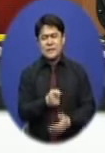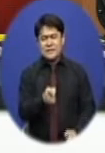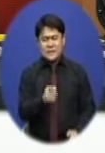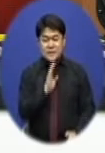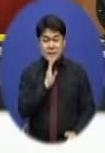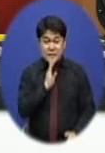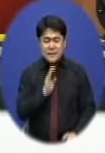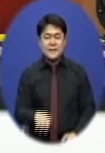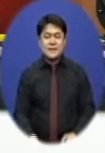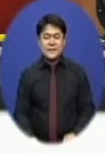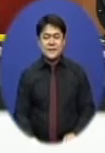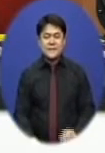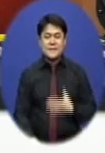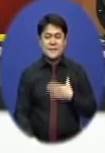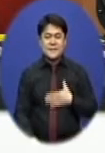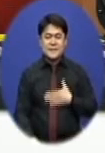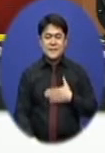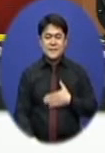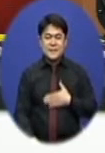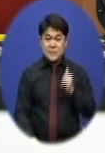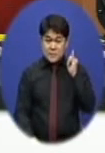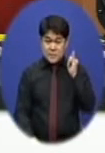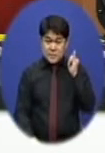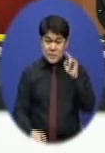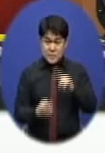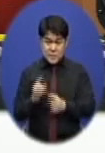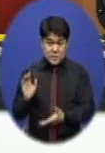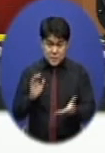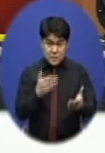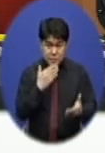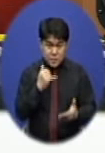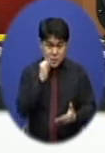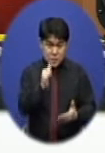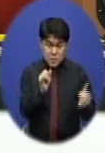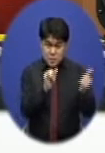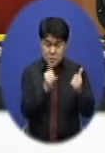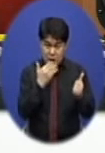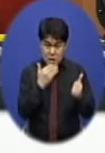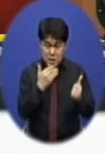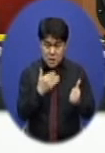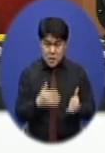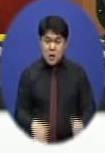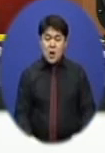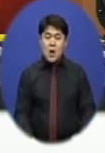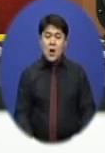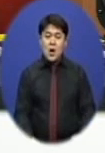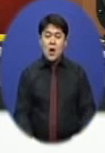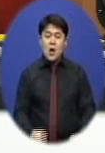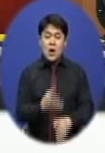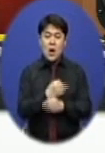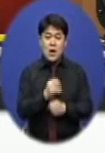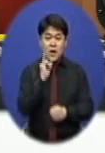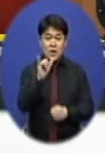그분이시구나. 네. 예. 알겠습니다. 그럼 그 전화로 그대로 연결하면 되죠? 예. 그럼 예 언제 좀 보내주실래요? 전화